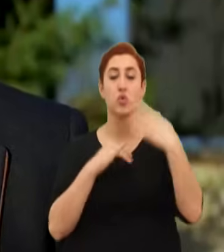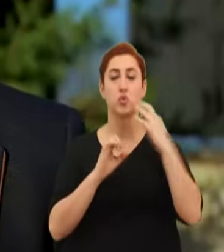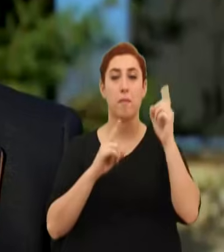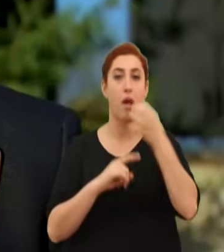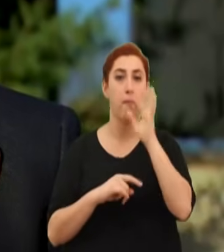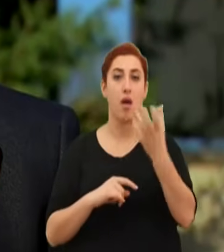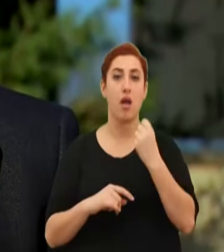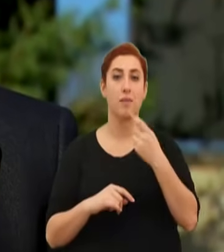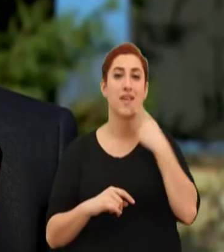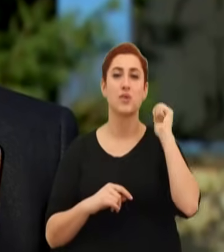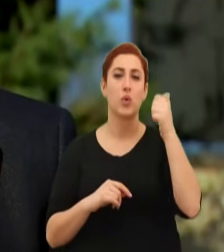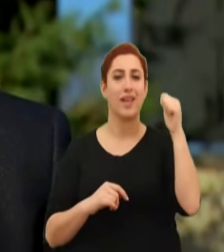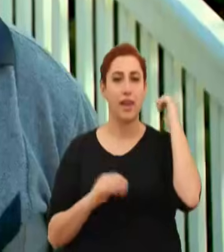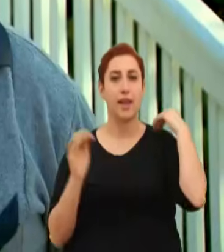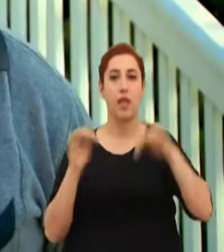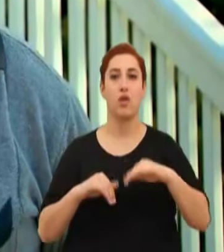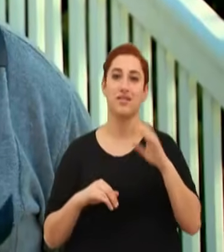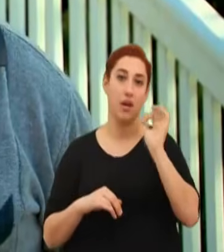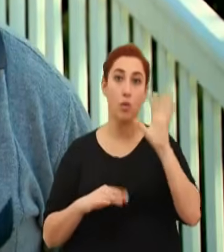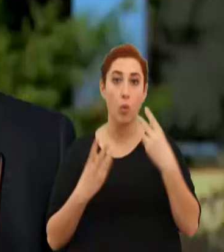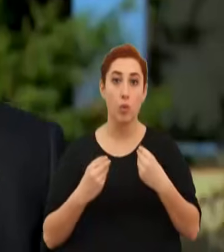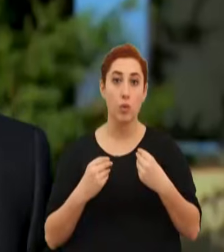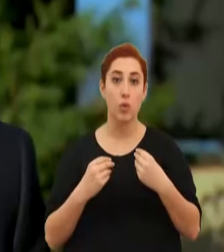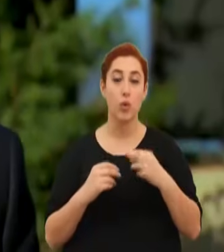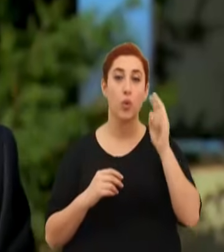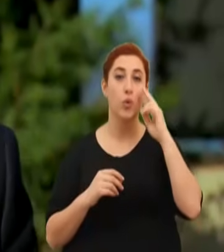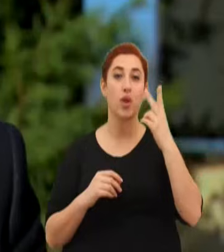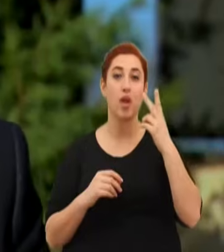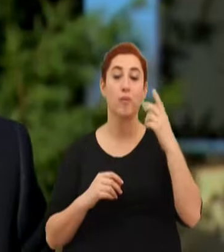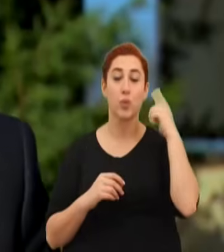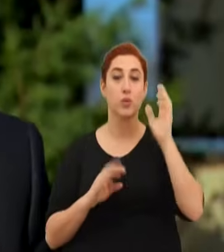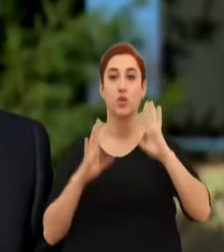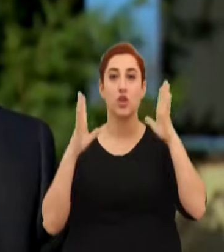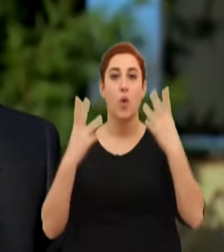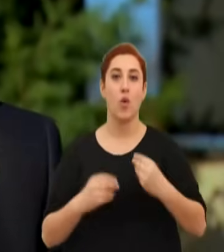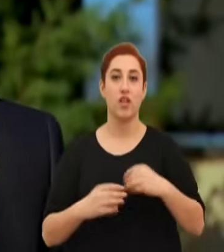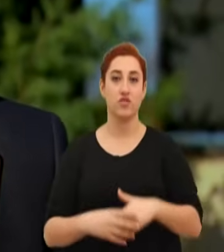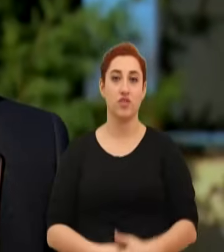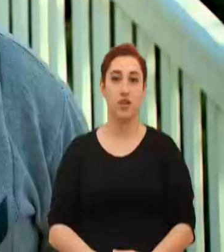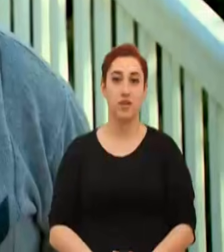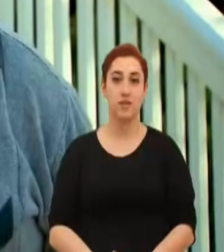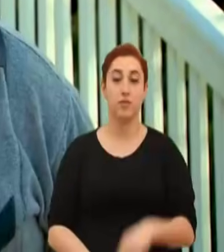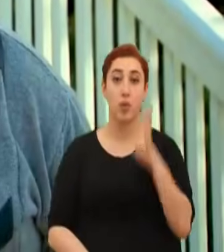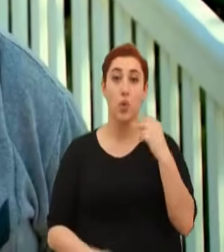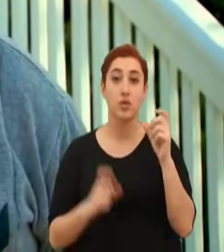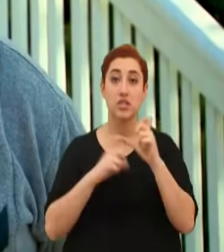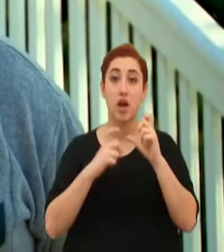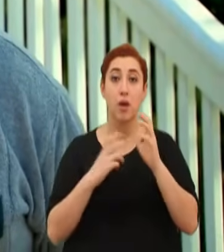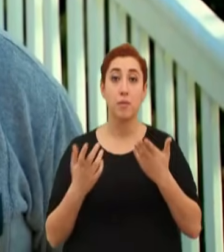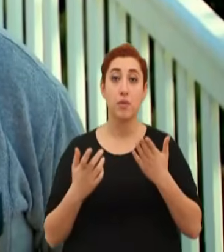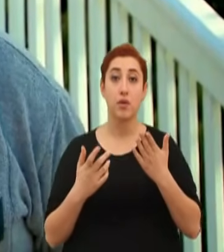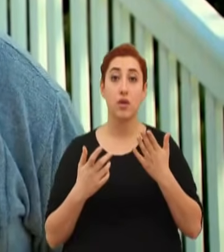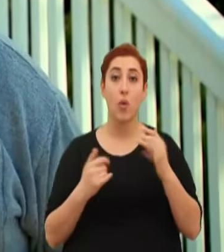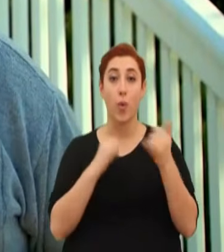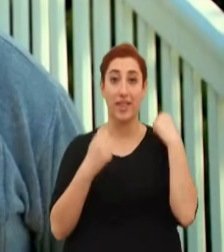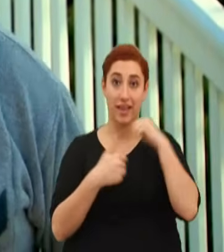süper bir haber aldım. Eski günlere dönüyoruz. Hadi ya ne oldu? Rüyam duyunca çıldıracak, çıldıracak. Ne oldu Zarp'cığım ya?